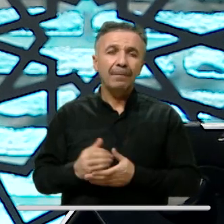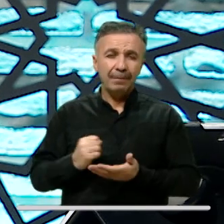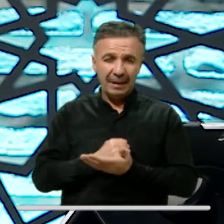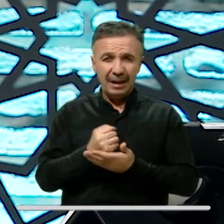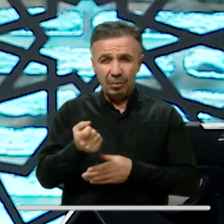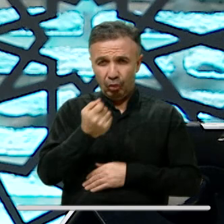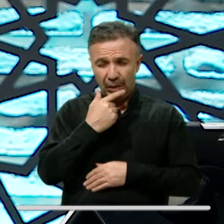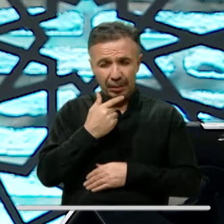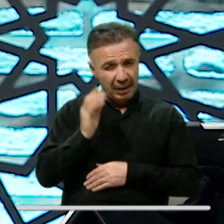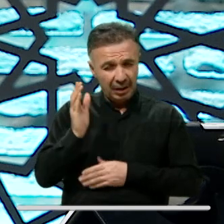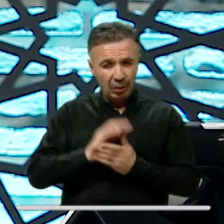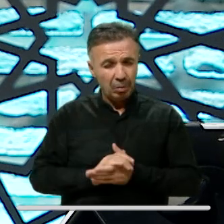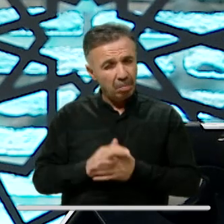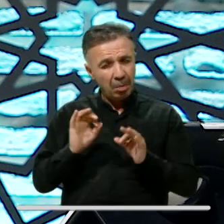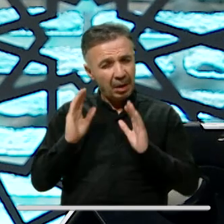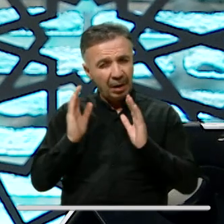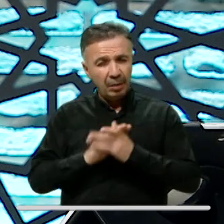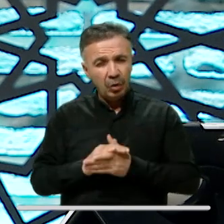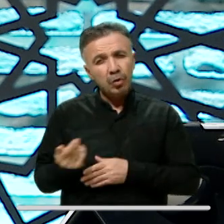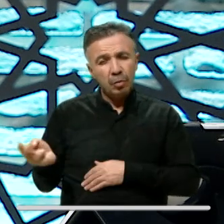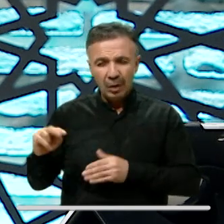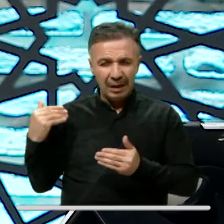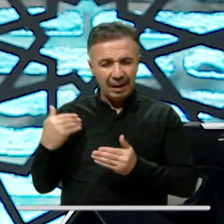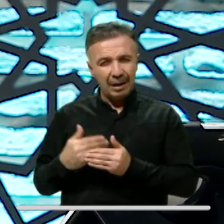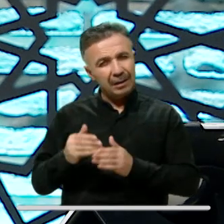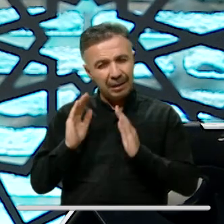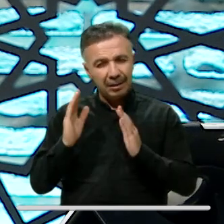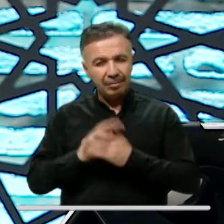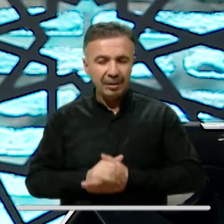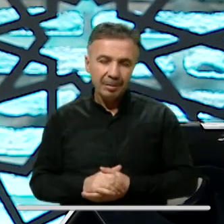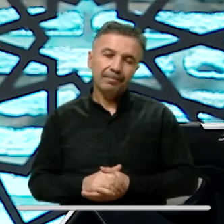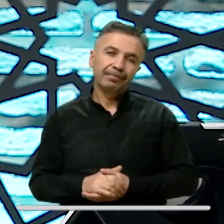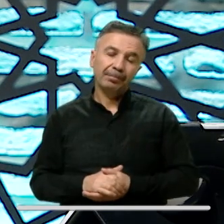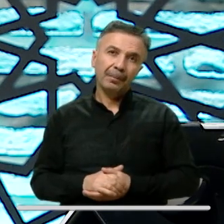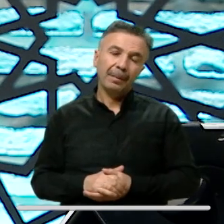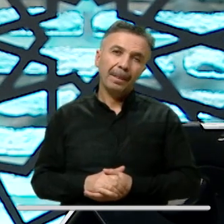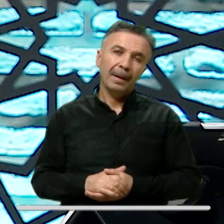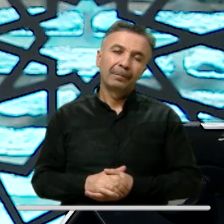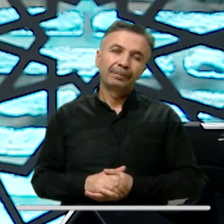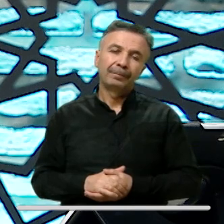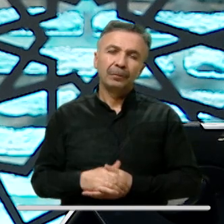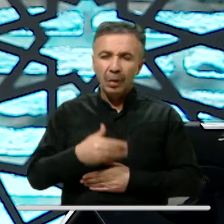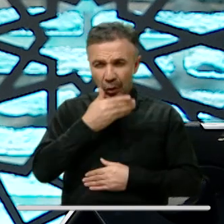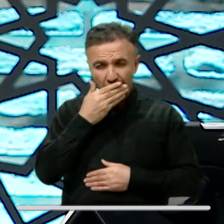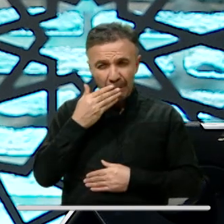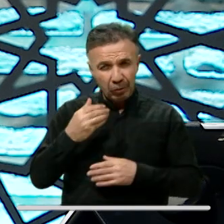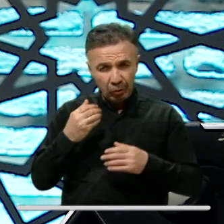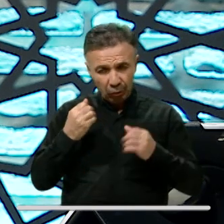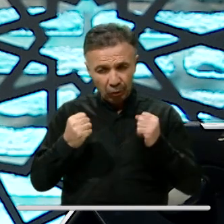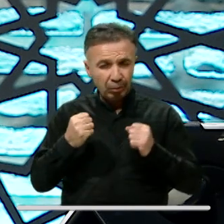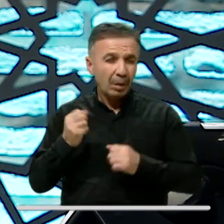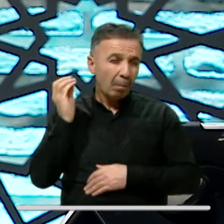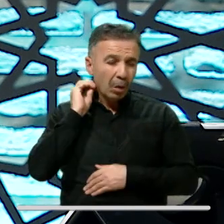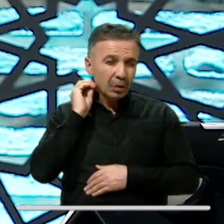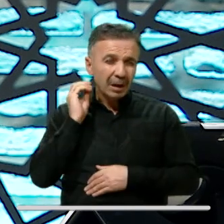devam ediyorum. Muhtemelen de böyle gidecek, bir beyne pıhtı atma durumu da söz konusu olmuş ilerleyen dönemlerde. Oruç borçlarımın